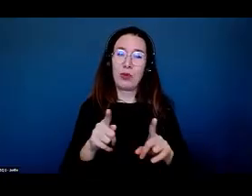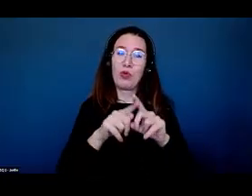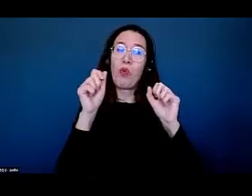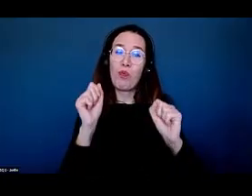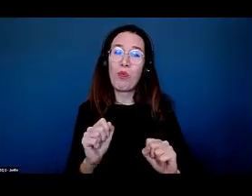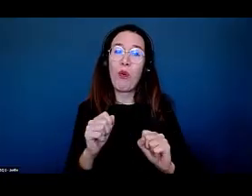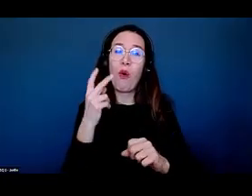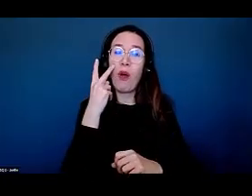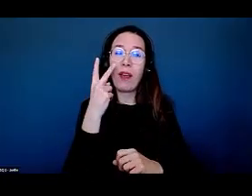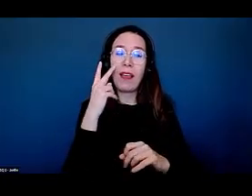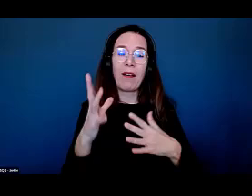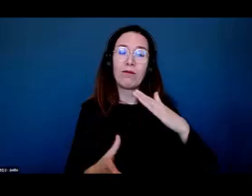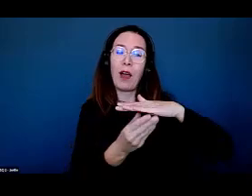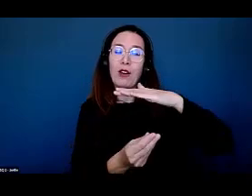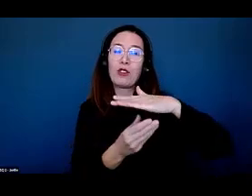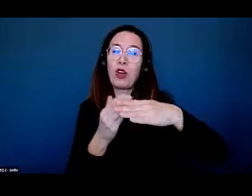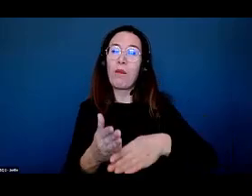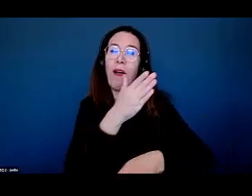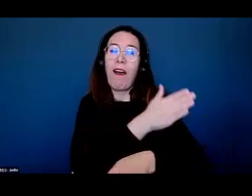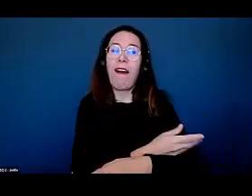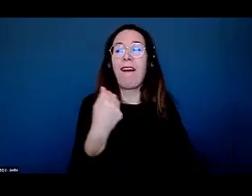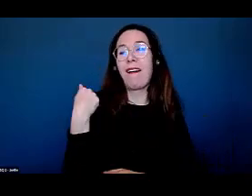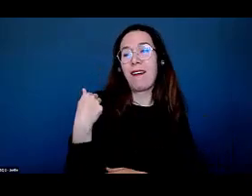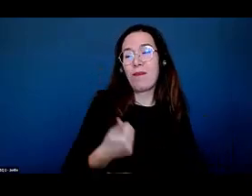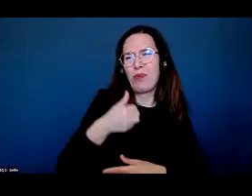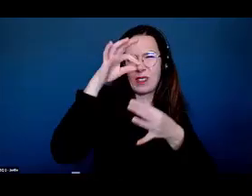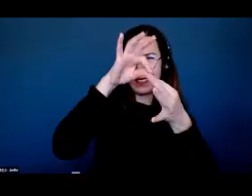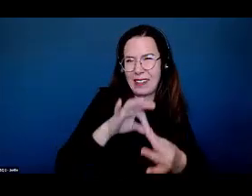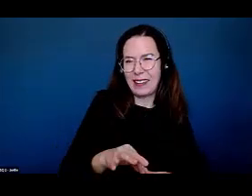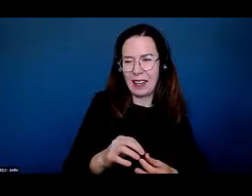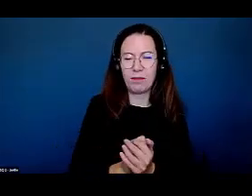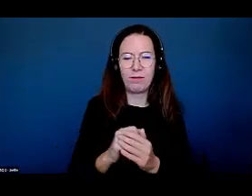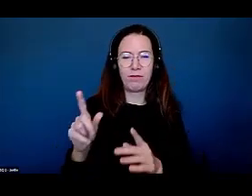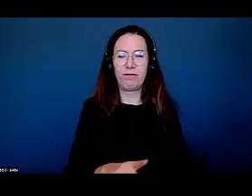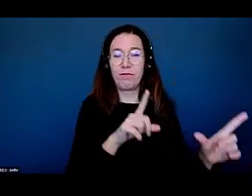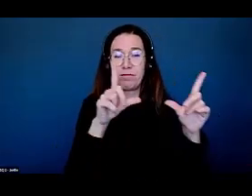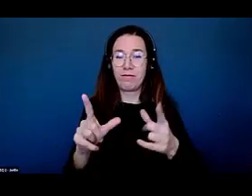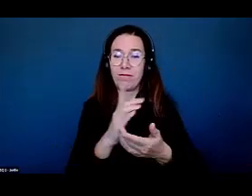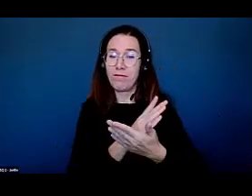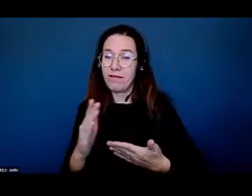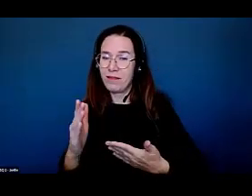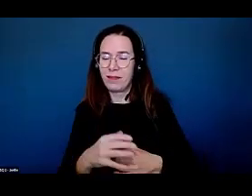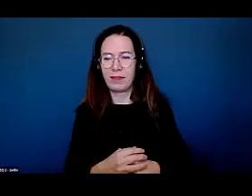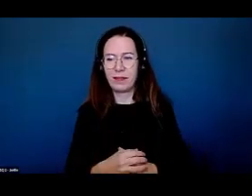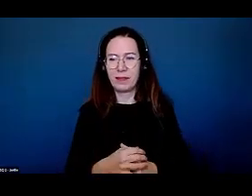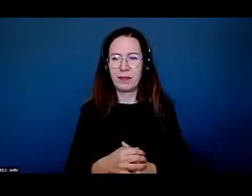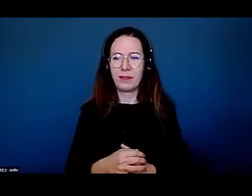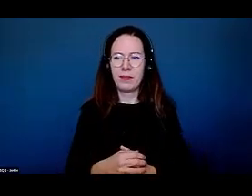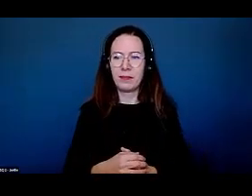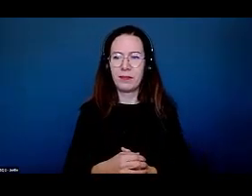écran, et bien sûr, vous pouvez regarder l'enregistrement pour avoir plus d'informations. Prochaine diapositive.